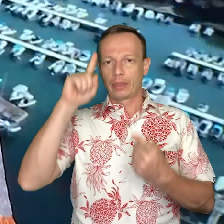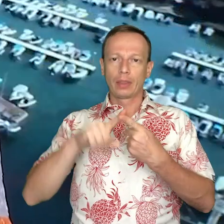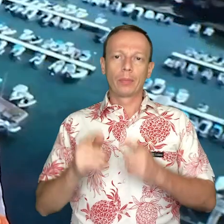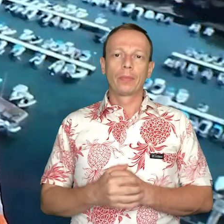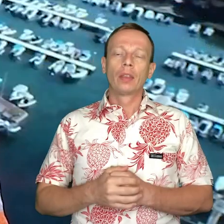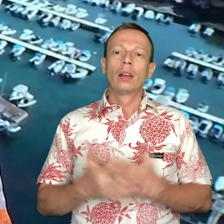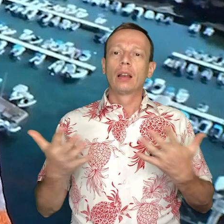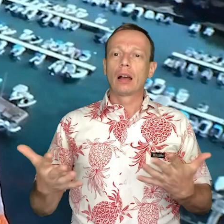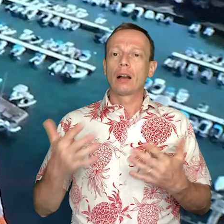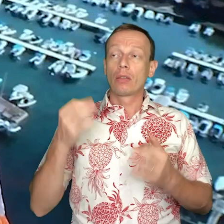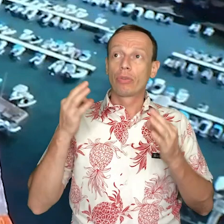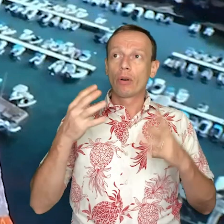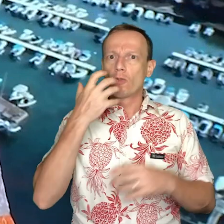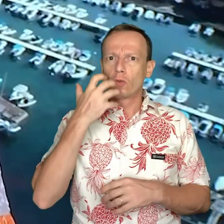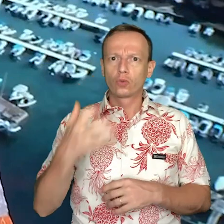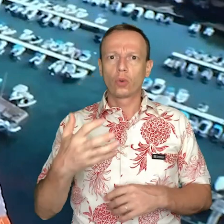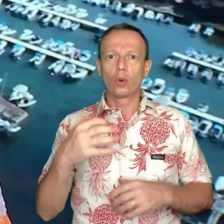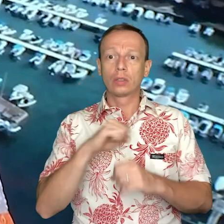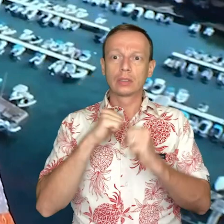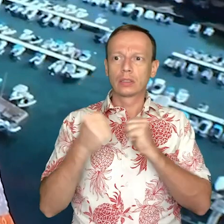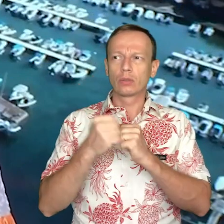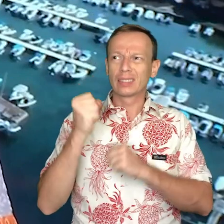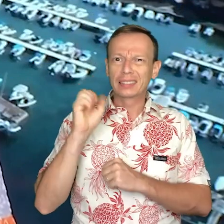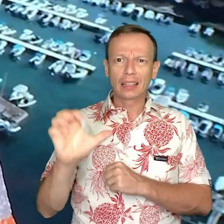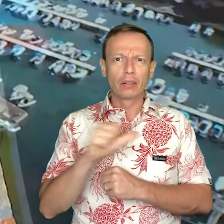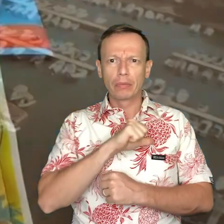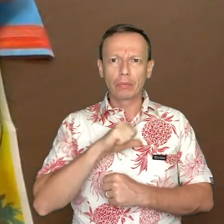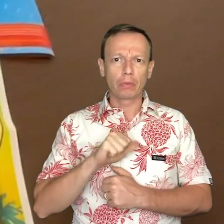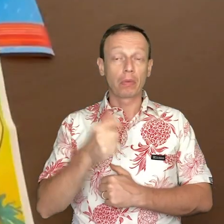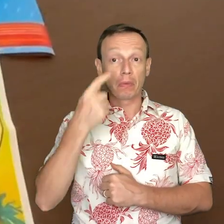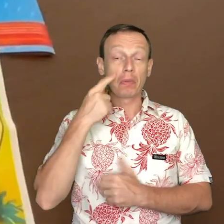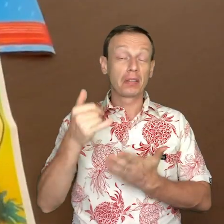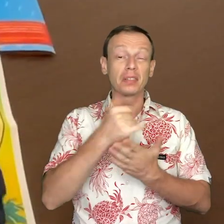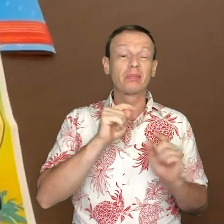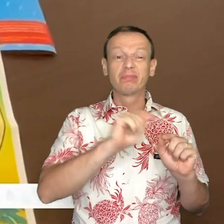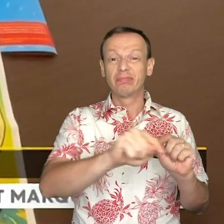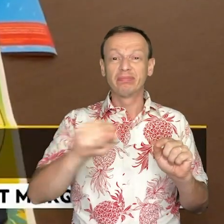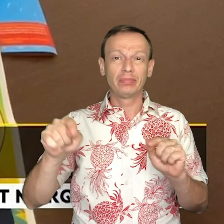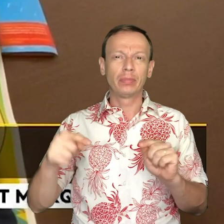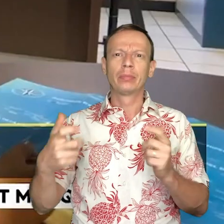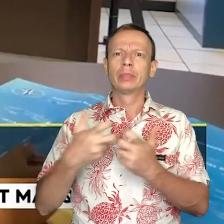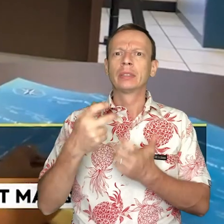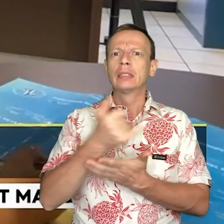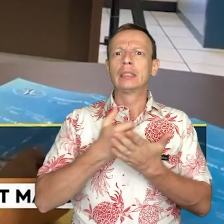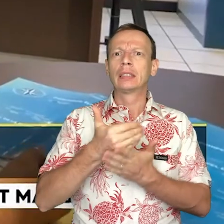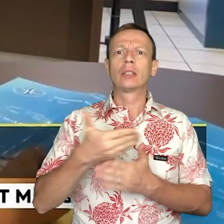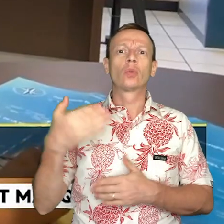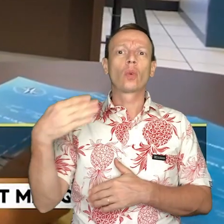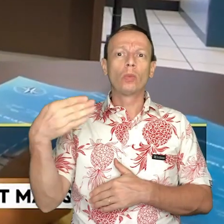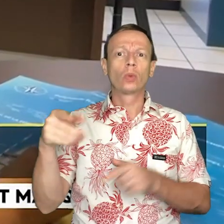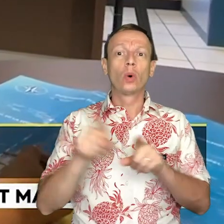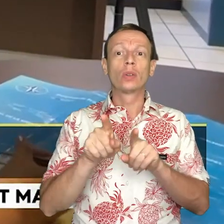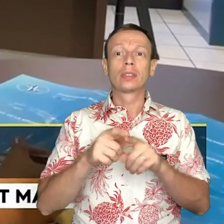autre domaine, une saison chaude et particulièrement sèche, c'est ce que l'on voit actuellement dans nos îles, plus particulièrement aux